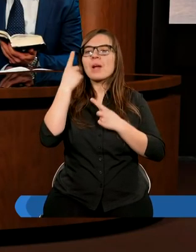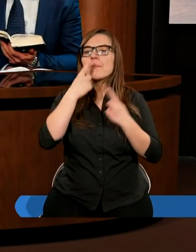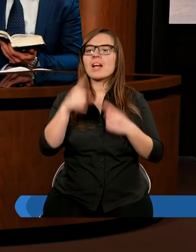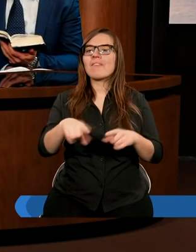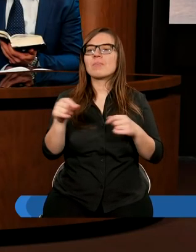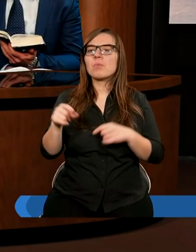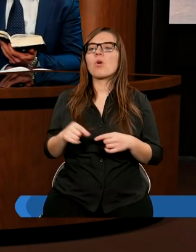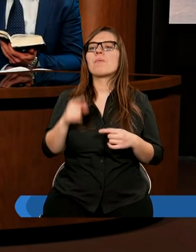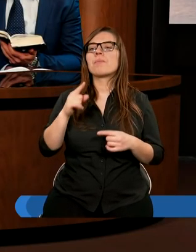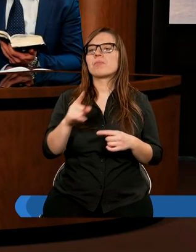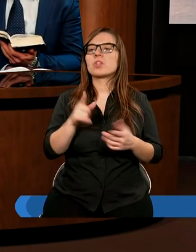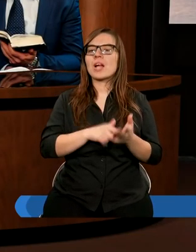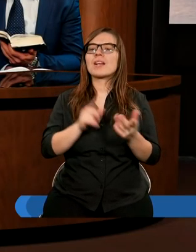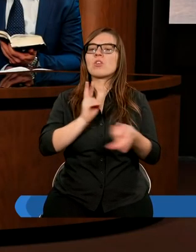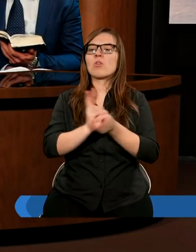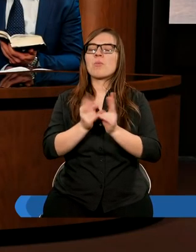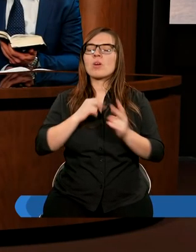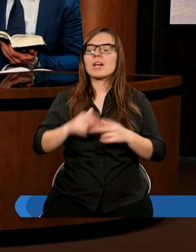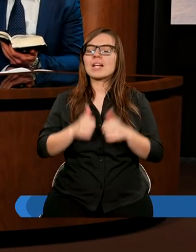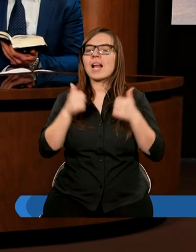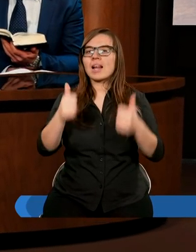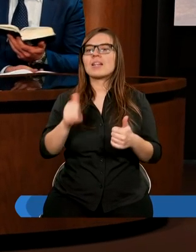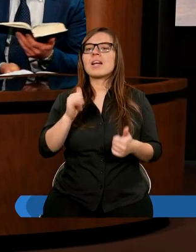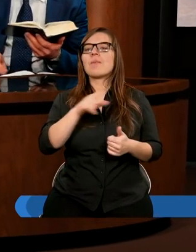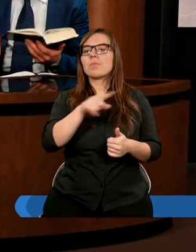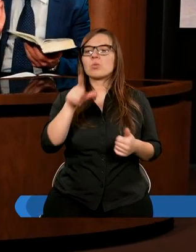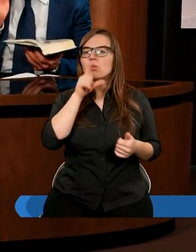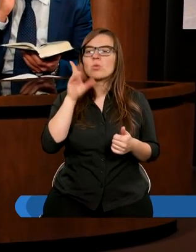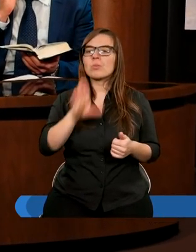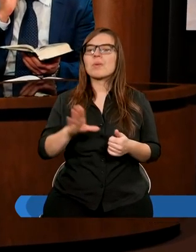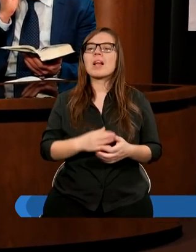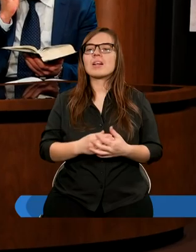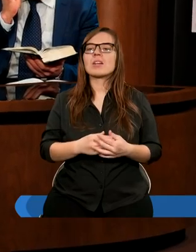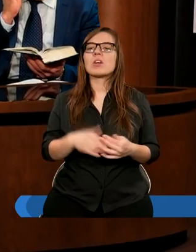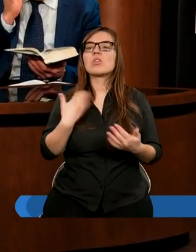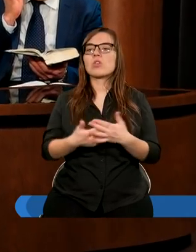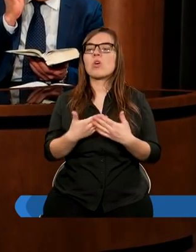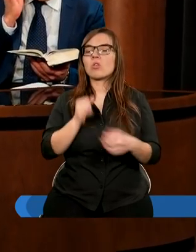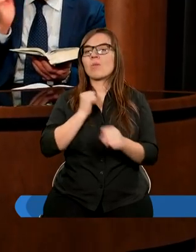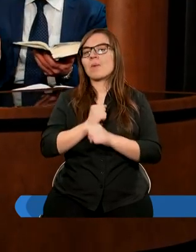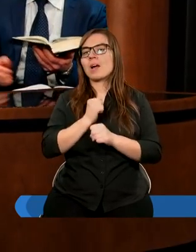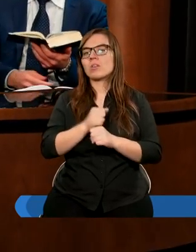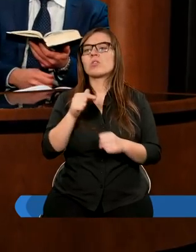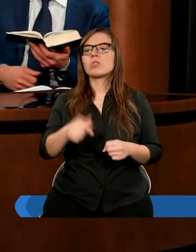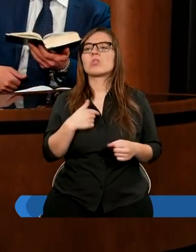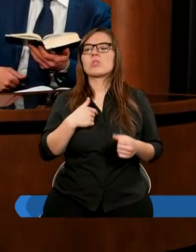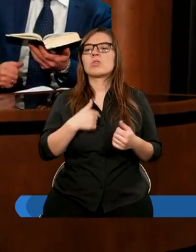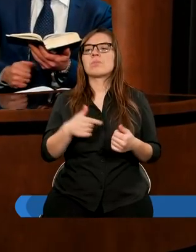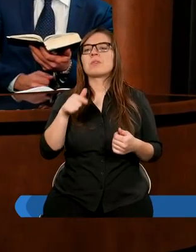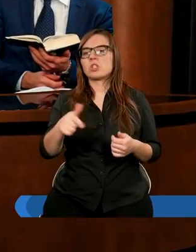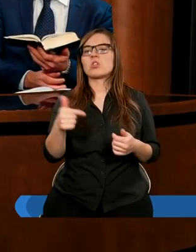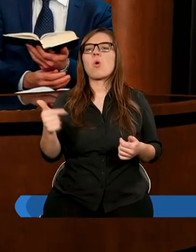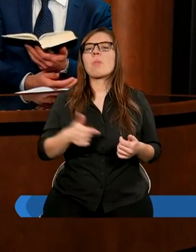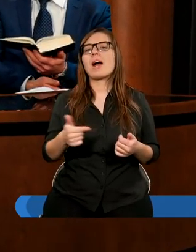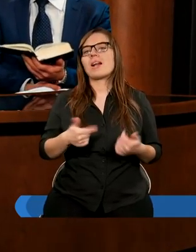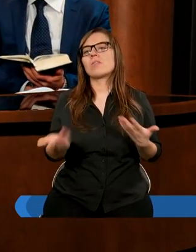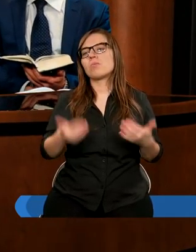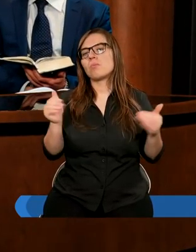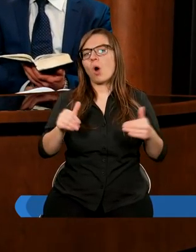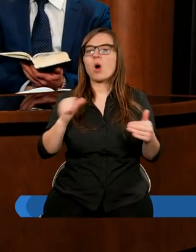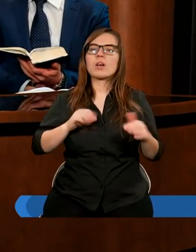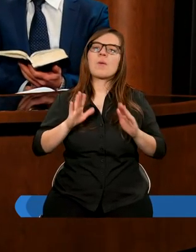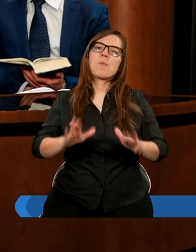dosyć często spotykam się z takim nastawieniem i opinią ludzi, skoro pracuję, ciężko, to mi się należy. Więc